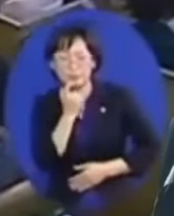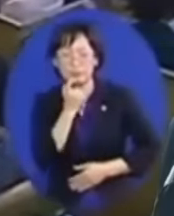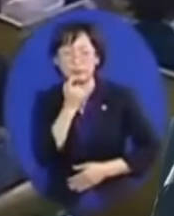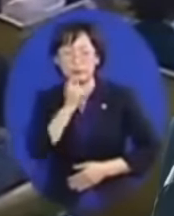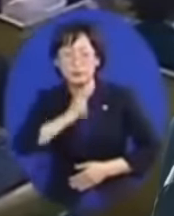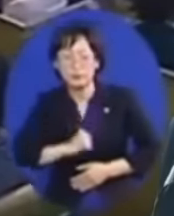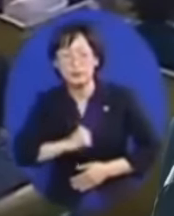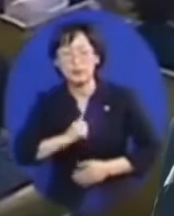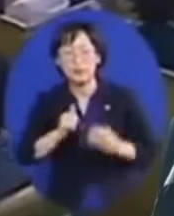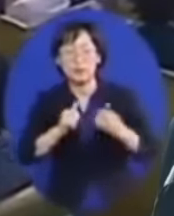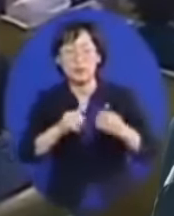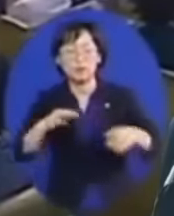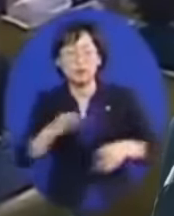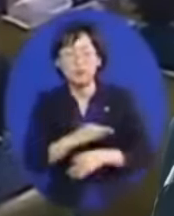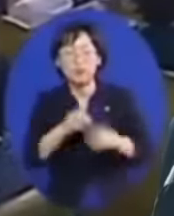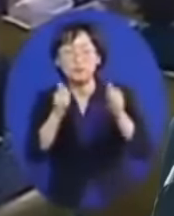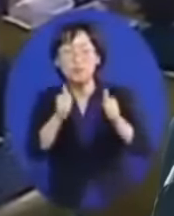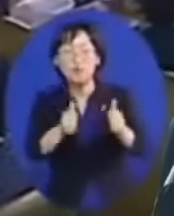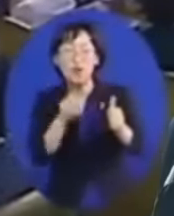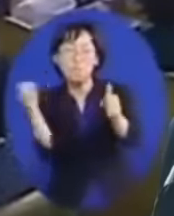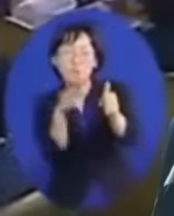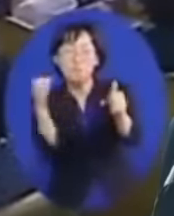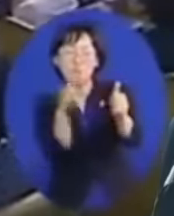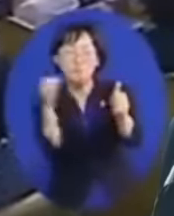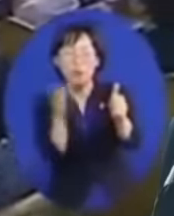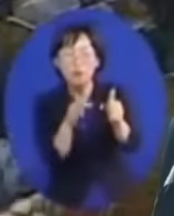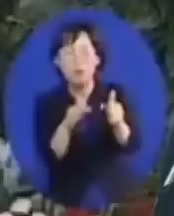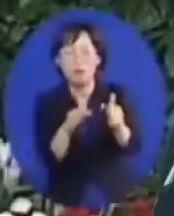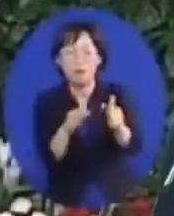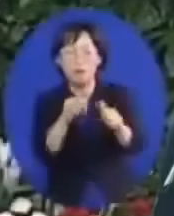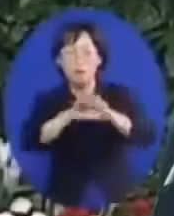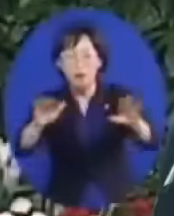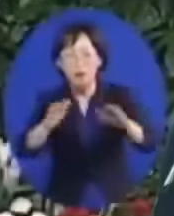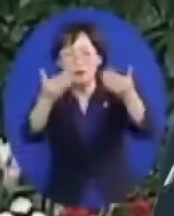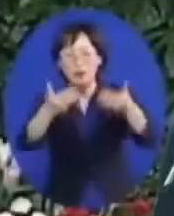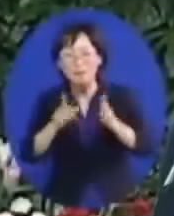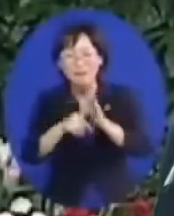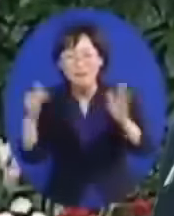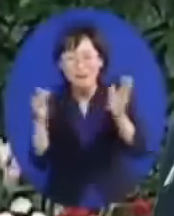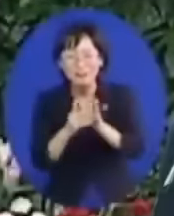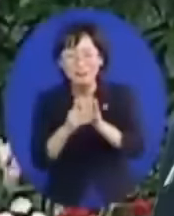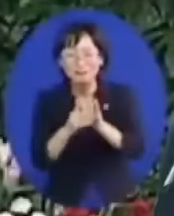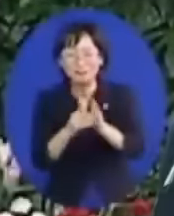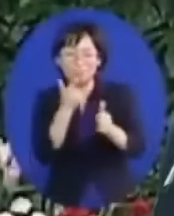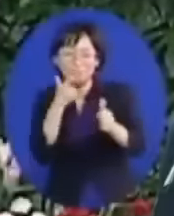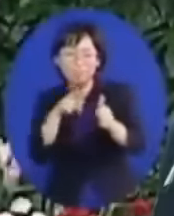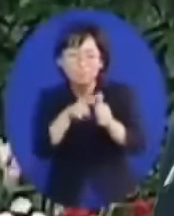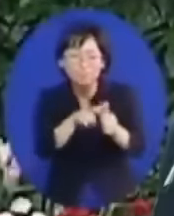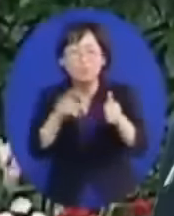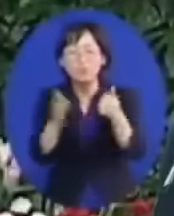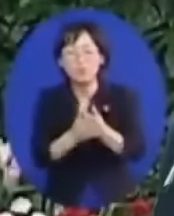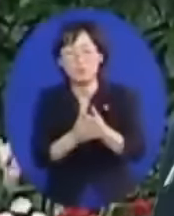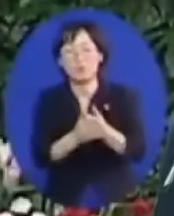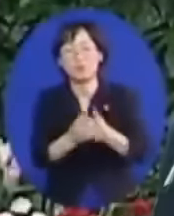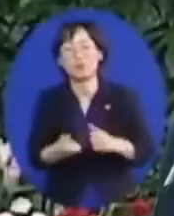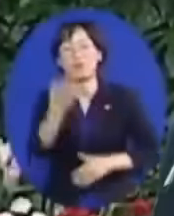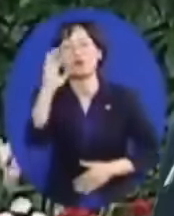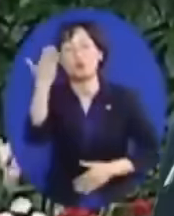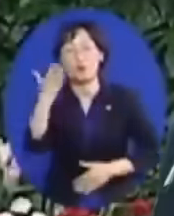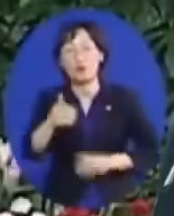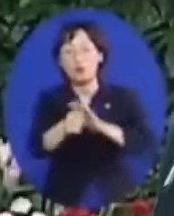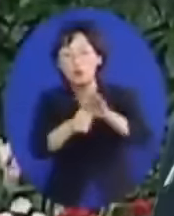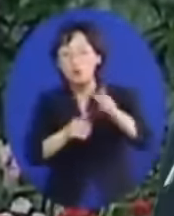불의한 재판관에게 호소해서 들어줄 때까지 매달린 결과로 응답을 받았습니다. 뒤로 물러가면 내 마음이 기뻐하지